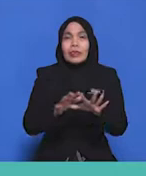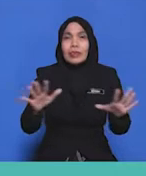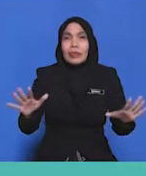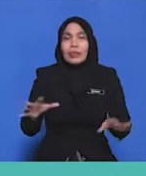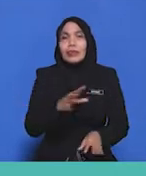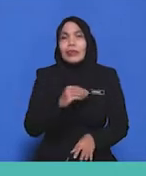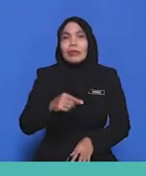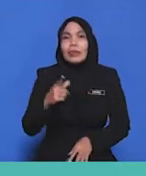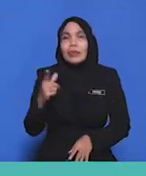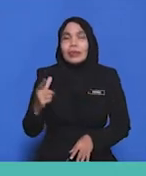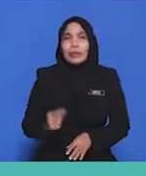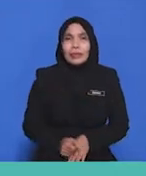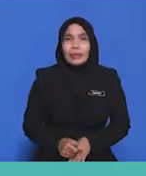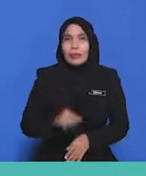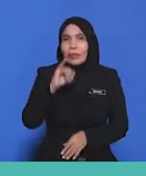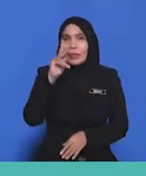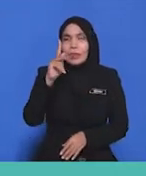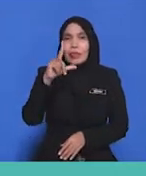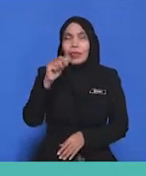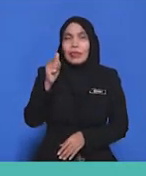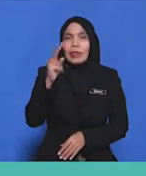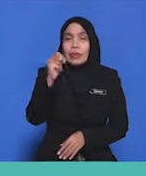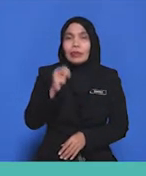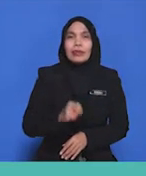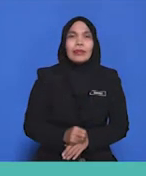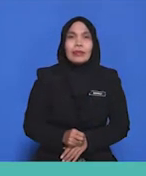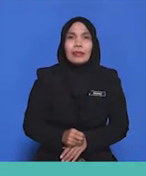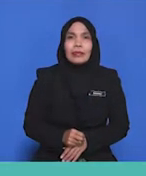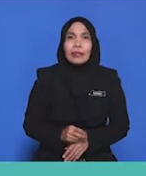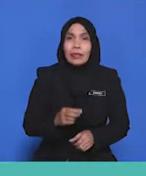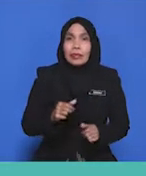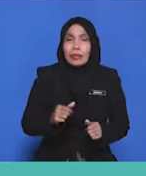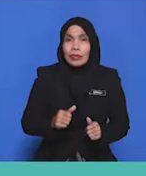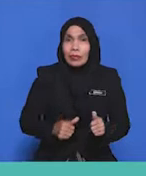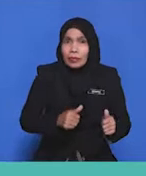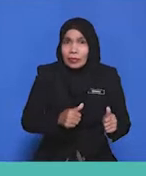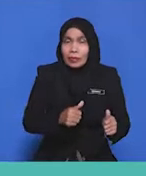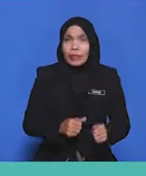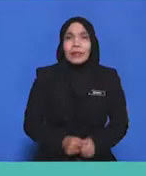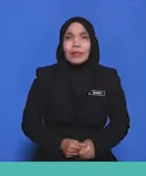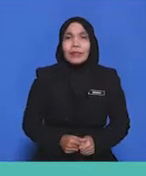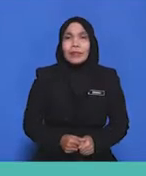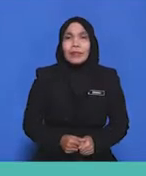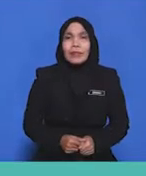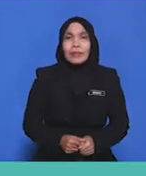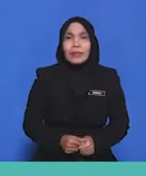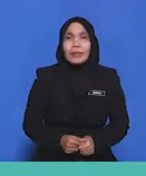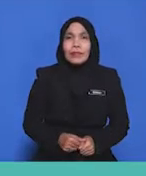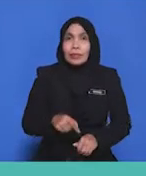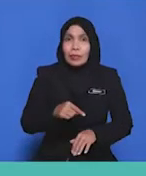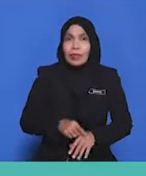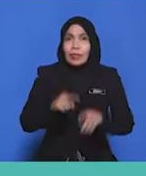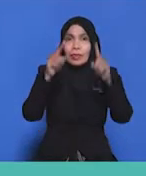Sebagai contoh, iklan-iklan mengenai sukan larian fun run, road race, di internet